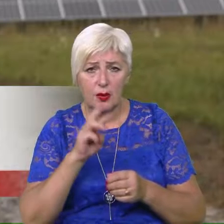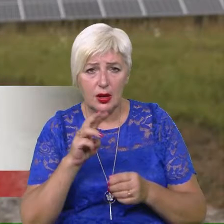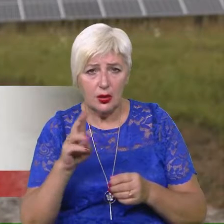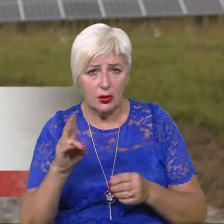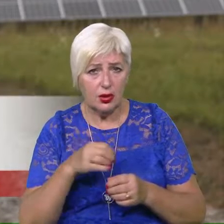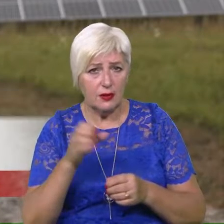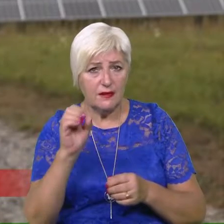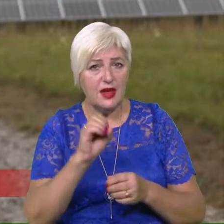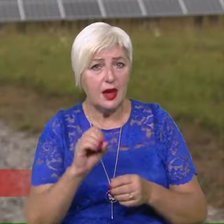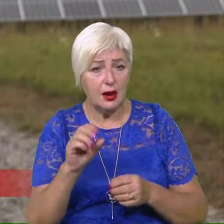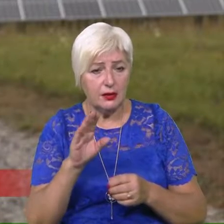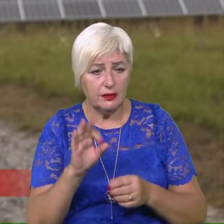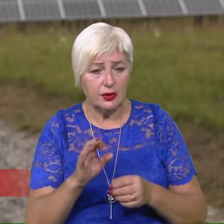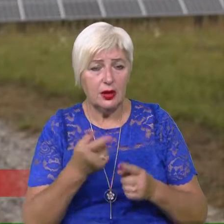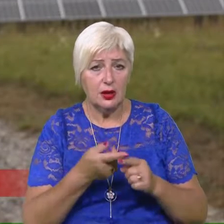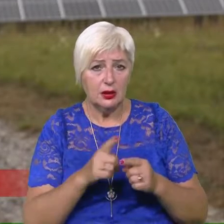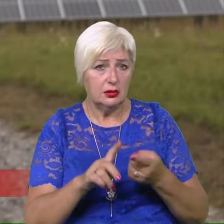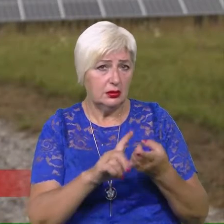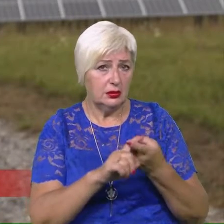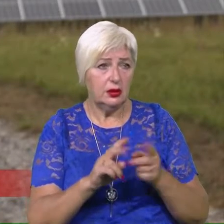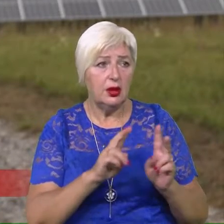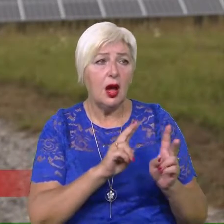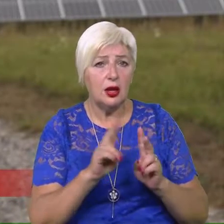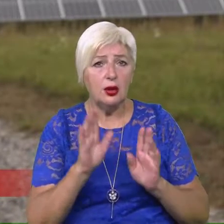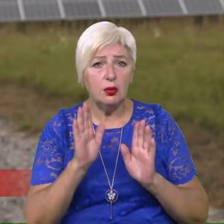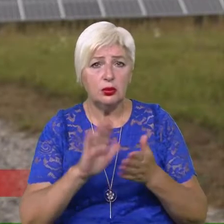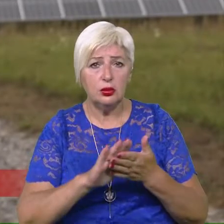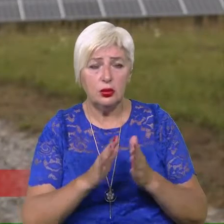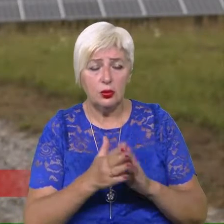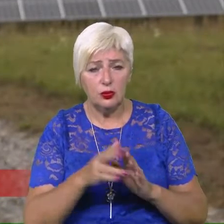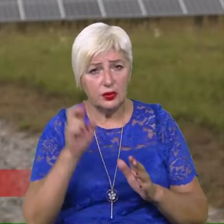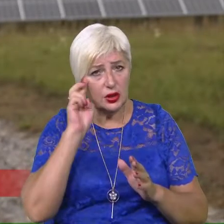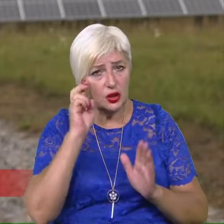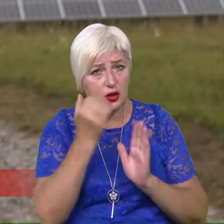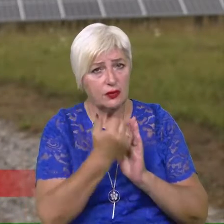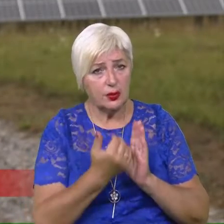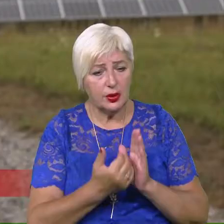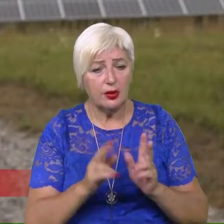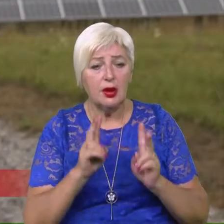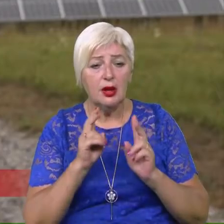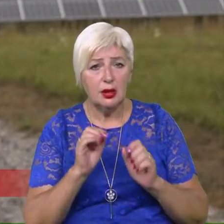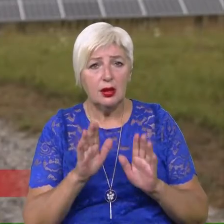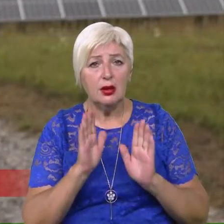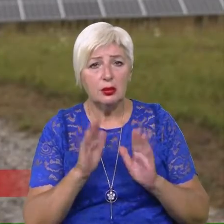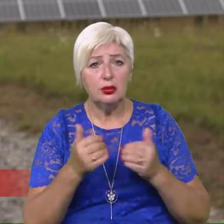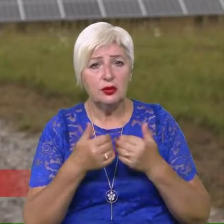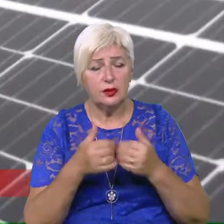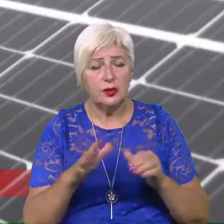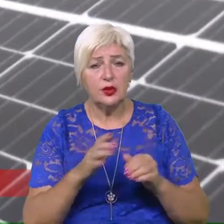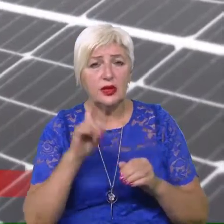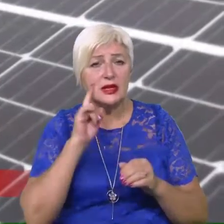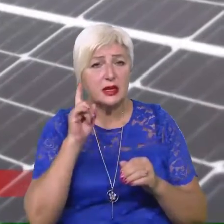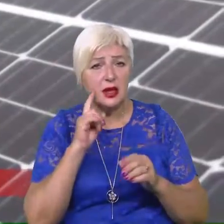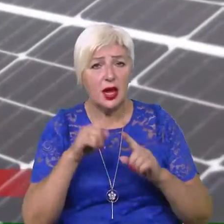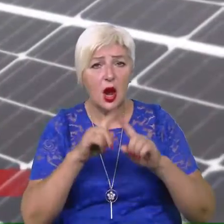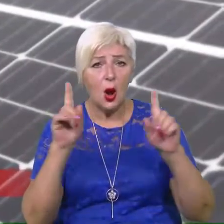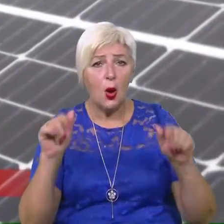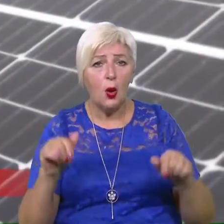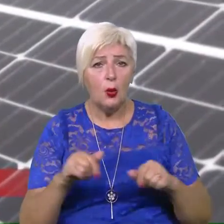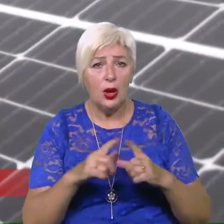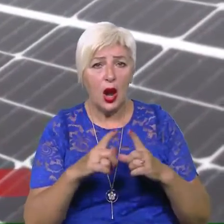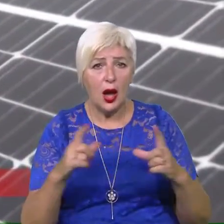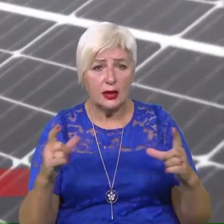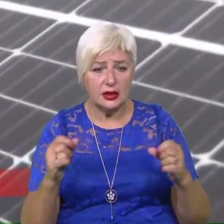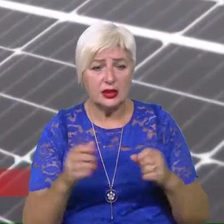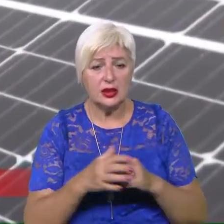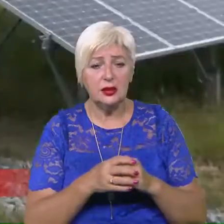співпрацю. Залежить від того, якими будуть умови державної програми і як будуть випущені зелені облігації. Борги за зеленим